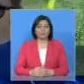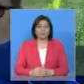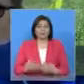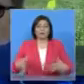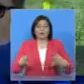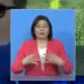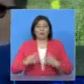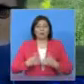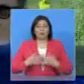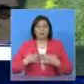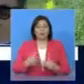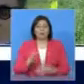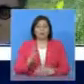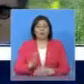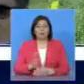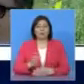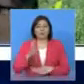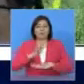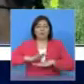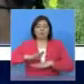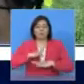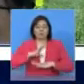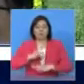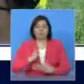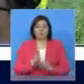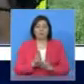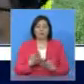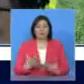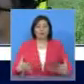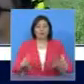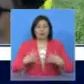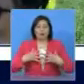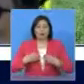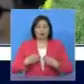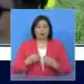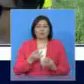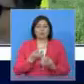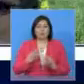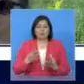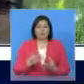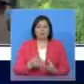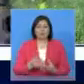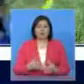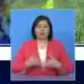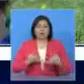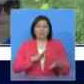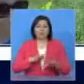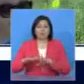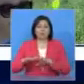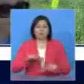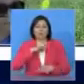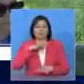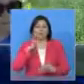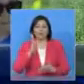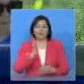Отбасылар аман болсын, еліміз тыныш болсын. Бүгінгі мына отбасы мерекесінде ұйымдастырып отқан игі істер, бастамалар көп бола